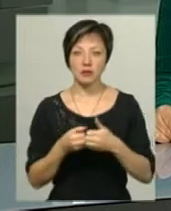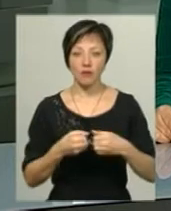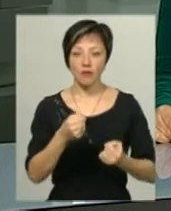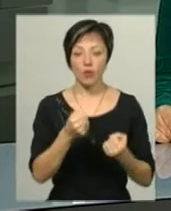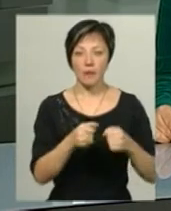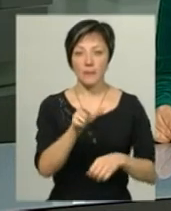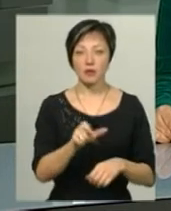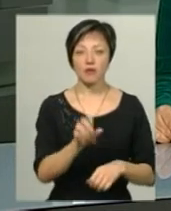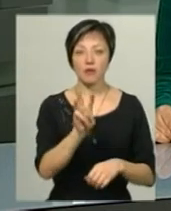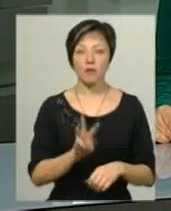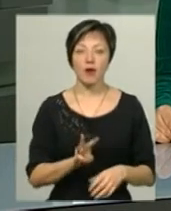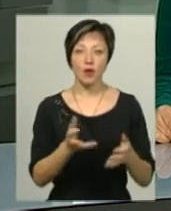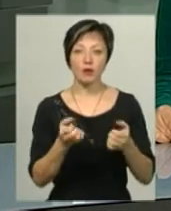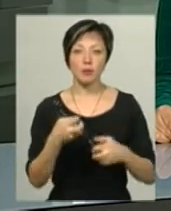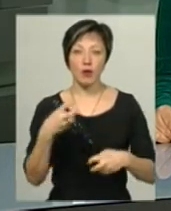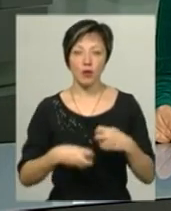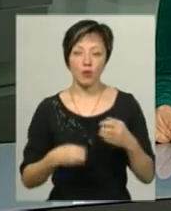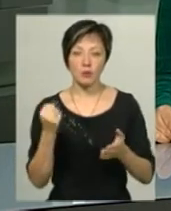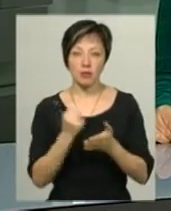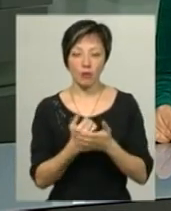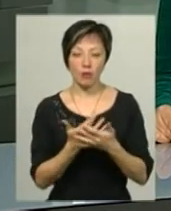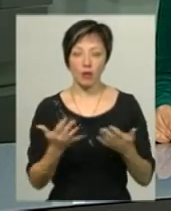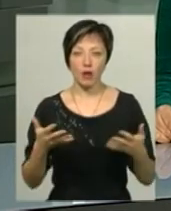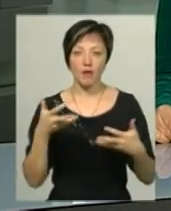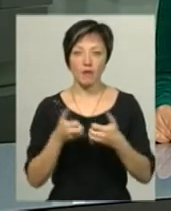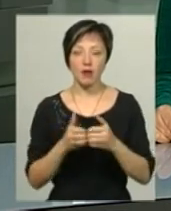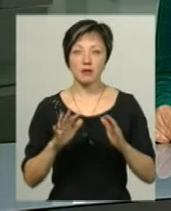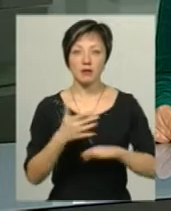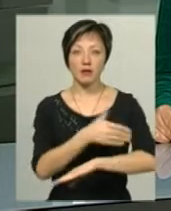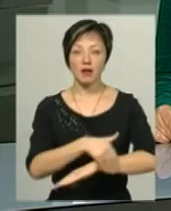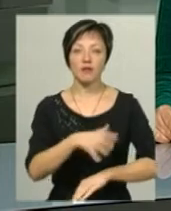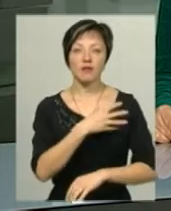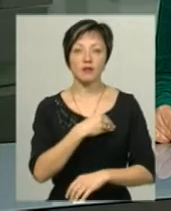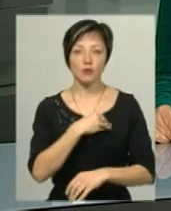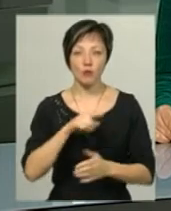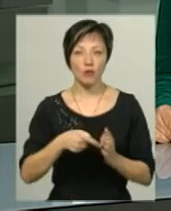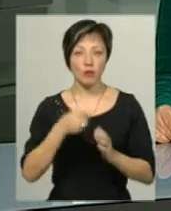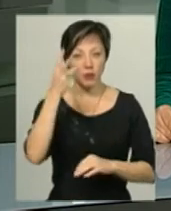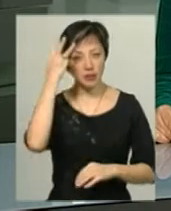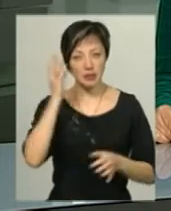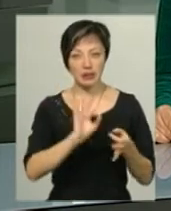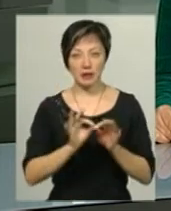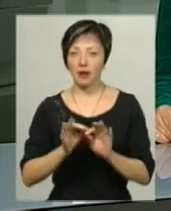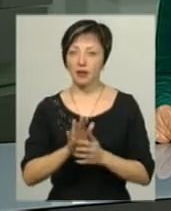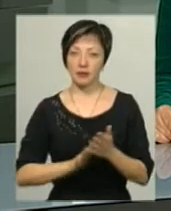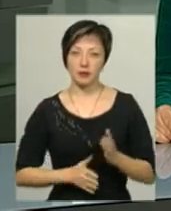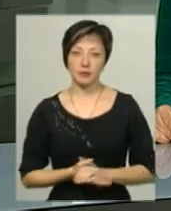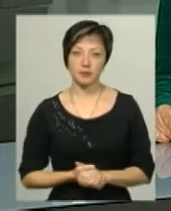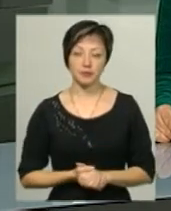та пасажирка «Фольксвагена» отримали переломи та забої. ДТП сталося на Львівському шосе, що у Хмельницькому. Деталі далі у